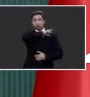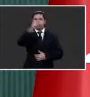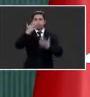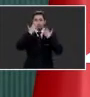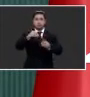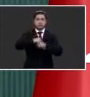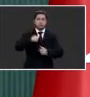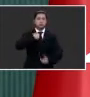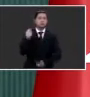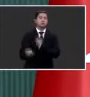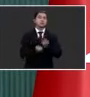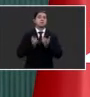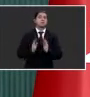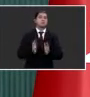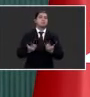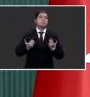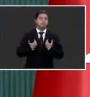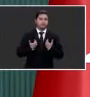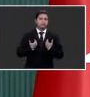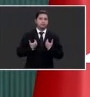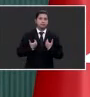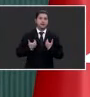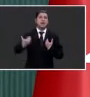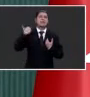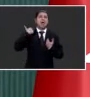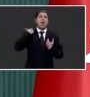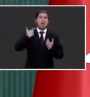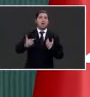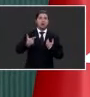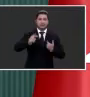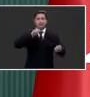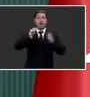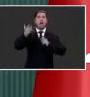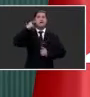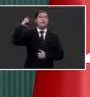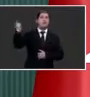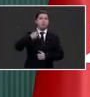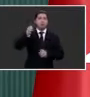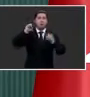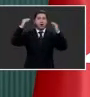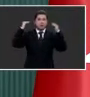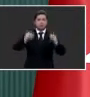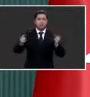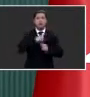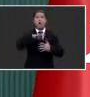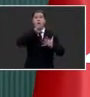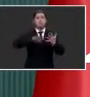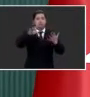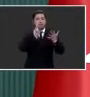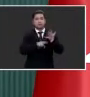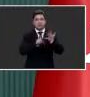çalışıyoruz yenilenebilir kurulu güç bakımından Avrupa beşincisi